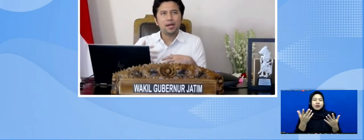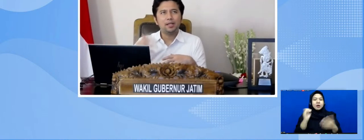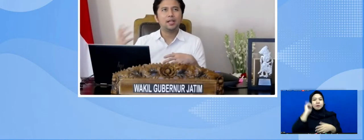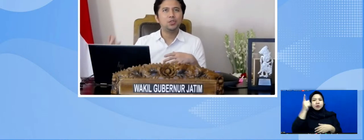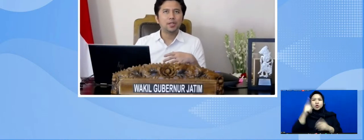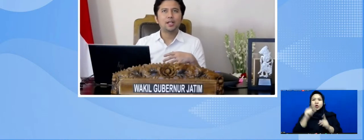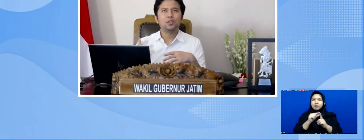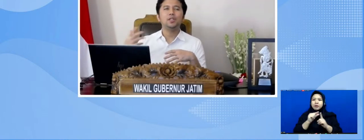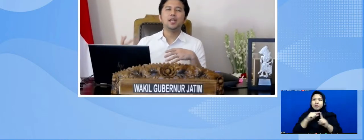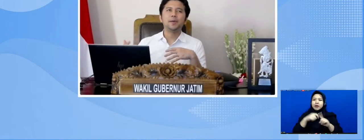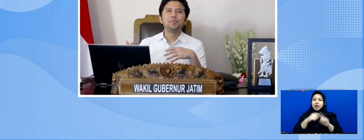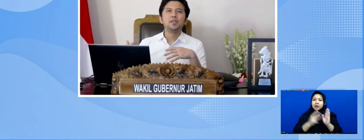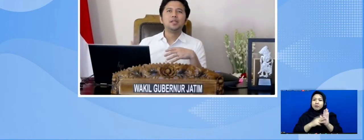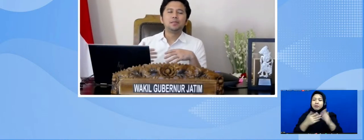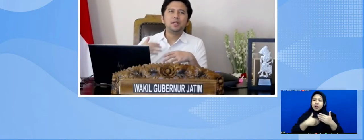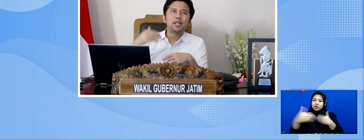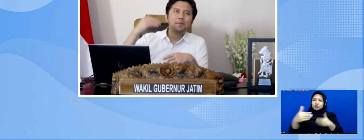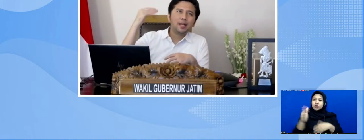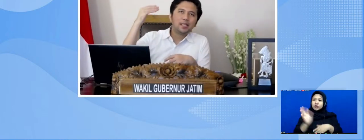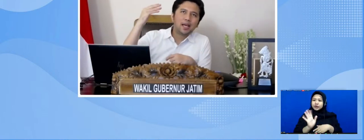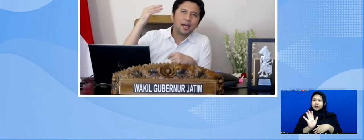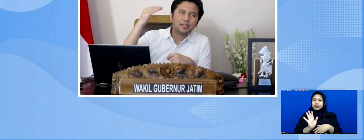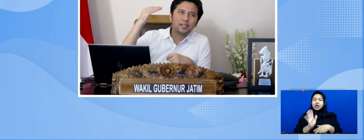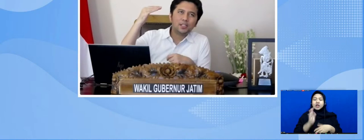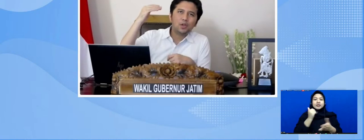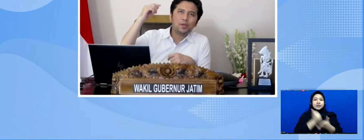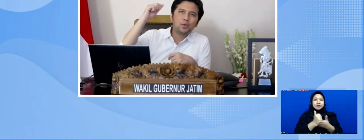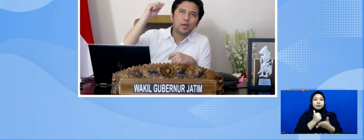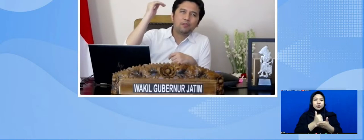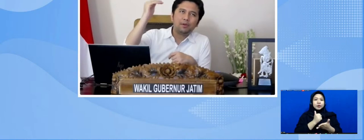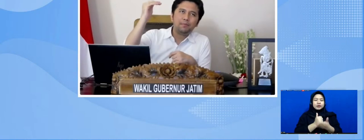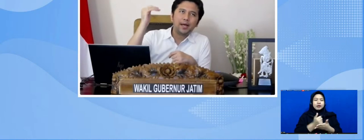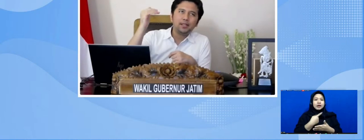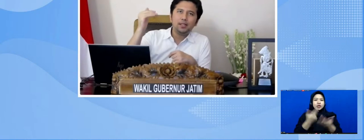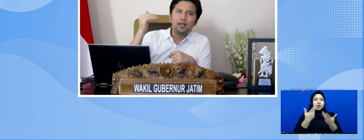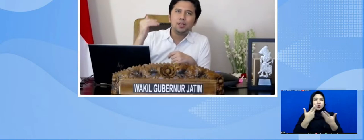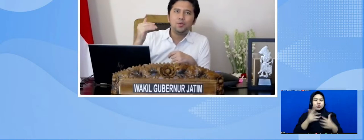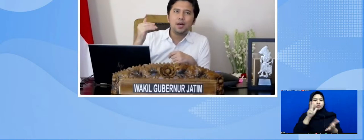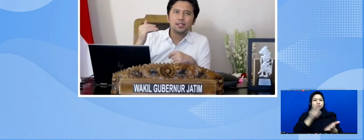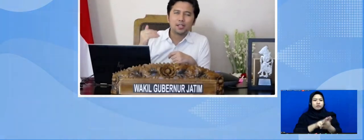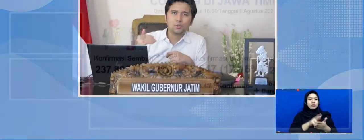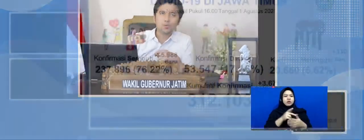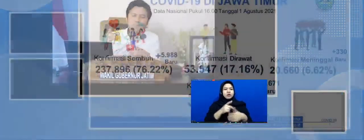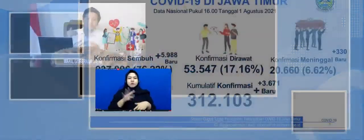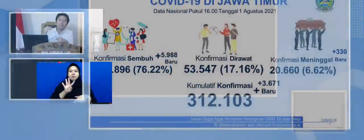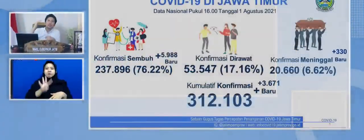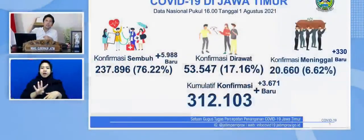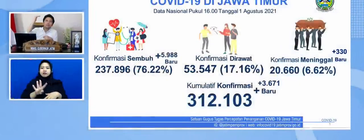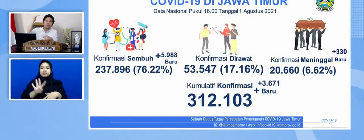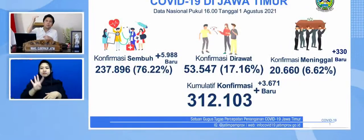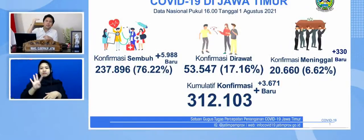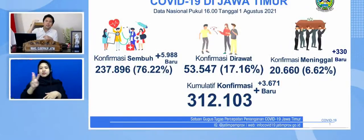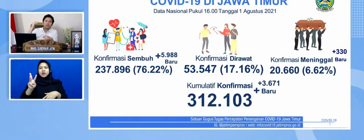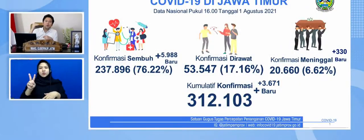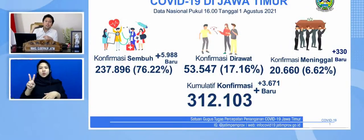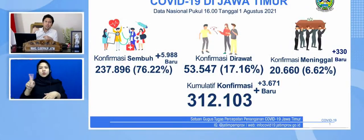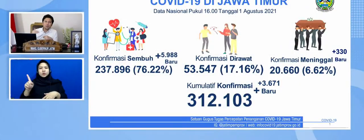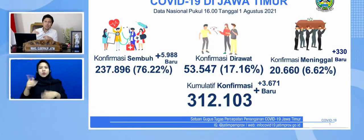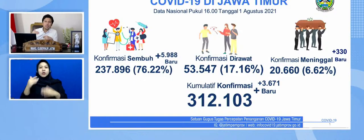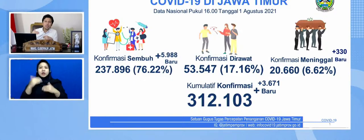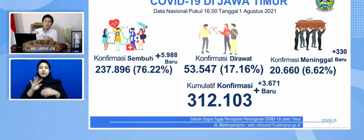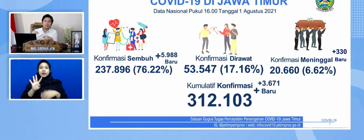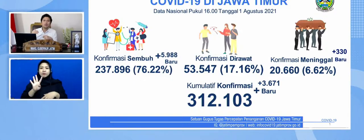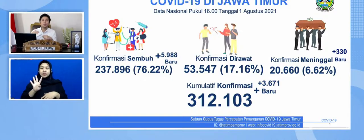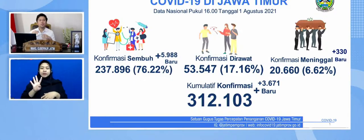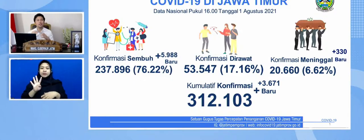PPKM? Apakah dilanjutkan atau tidak? Sebenarnya pada saat kita sudah menentukan level 4, 3, 2, 1, di level 4, 3, 2,